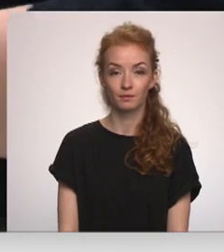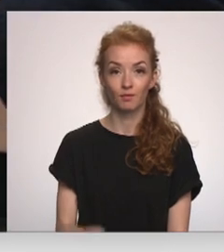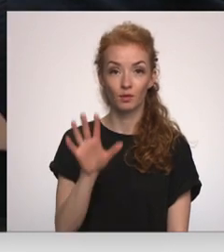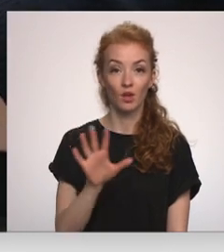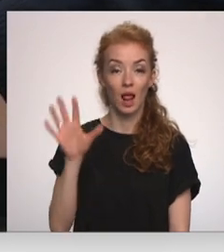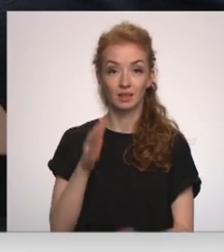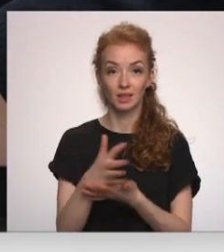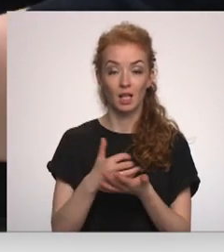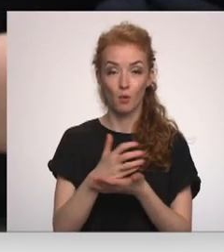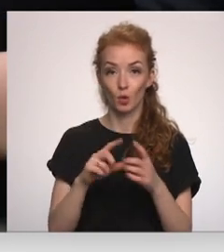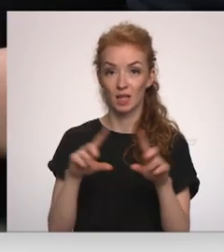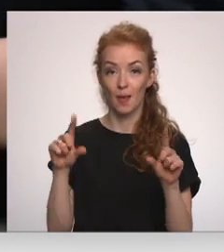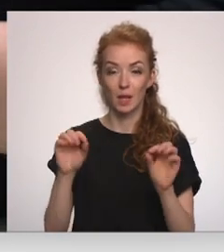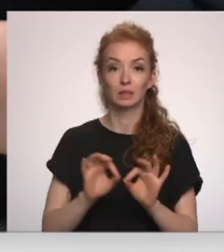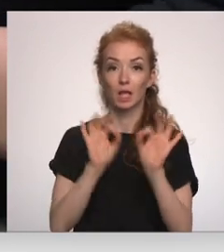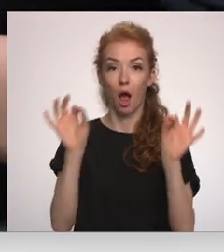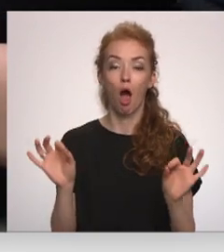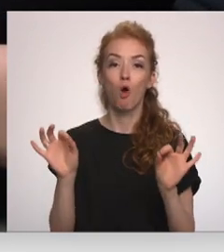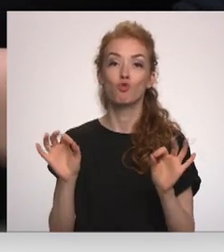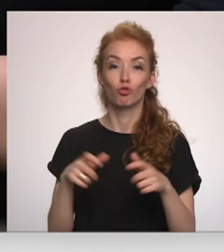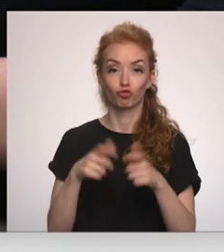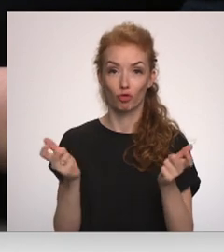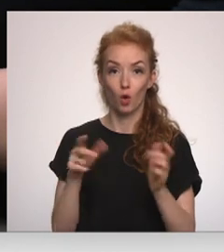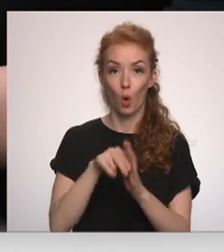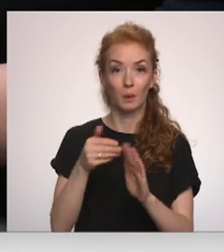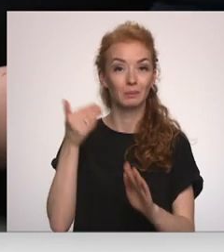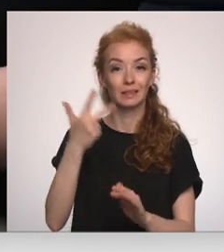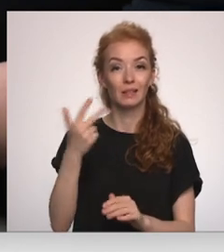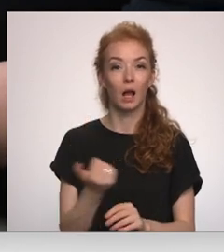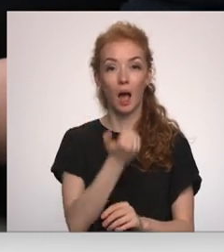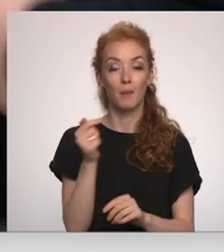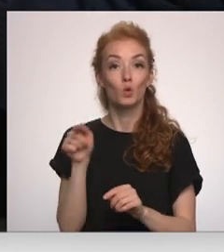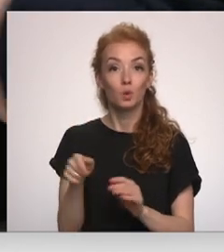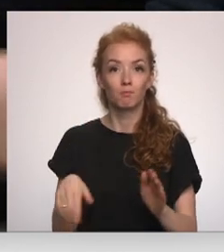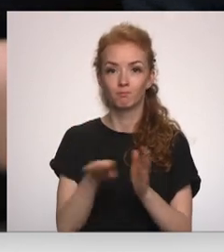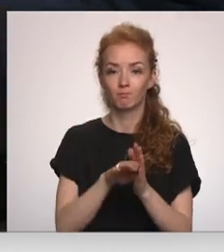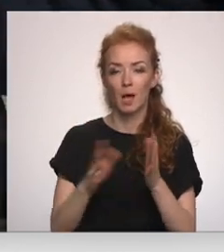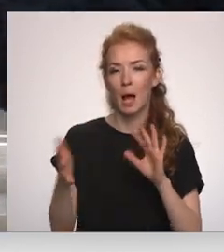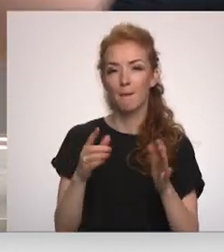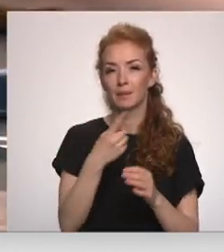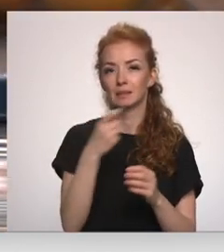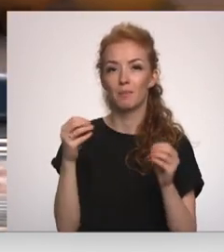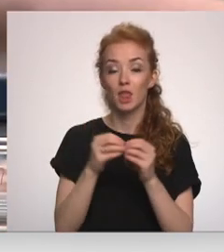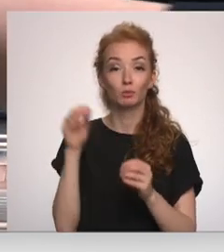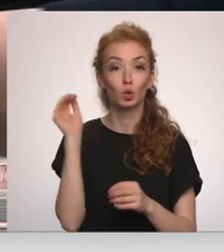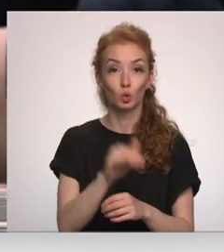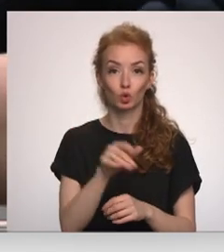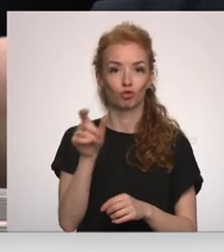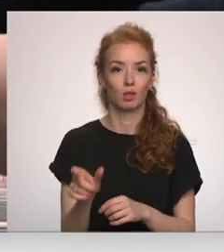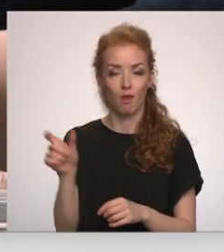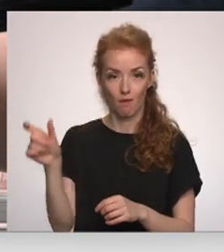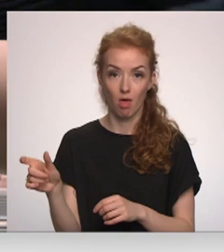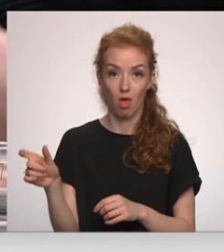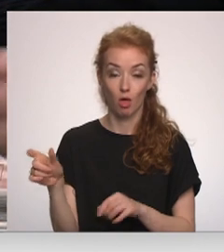Valsts ieņēmuma dienestam sākot čeku loteriju pirms nepilniem trim gadiem tajā piedalījās vairāk nekā 110 tūkstoši